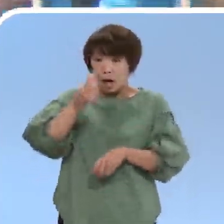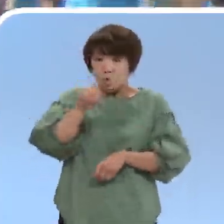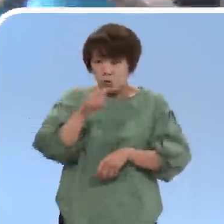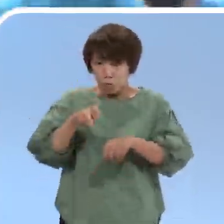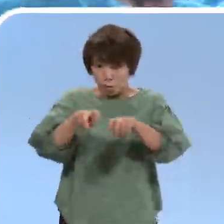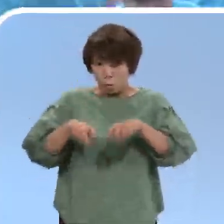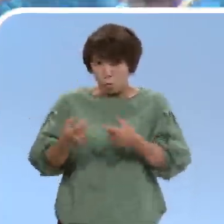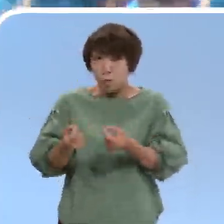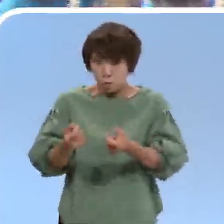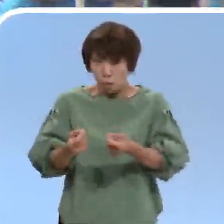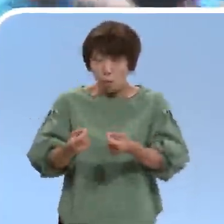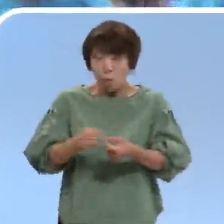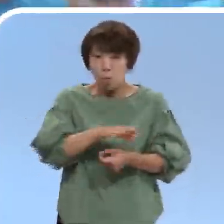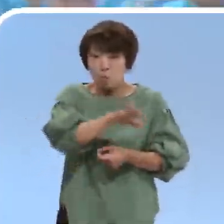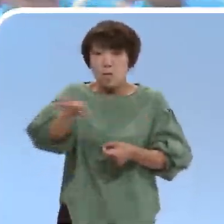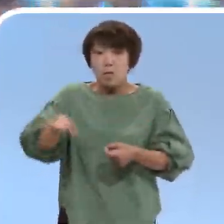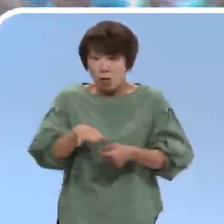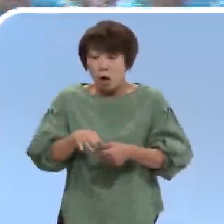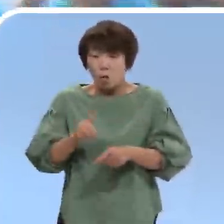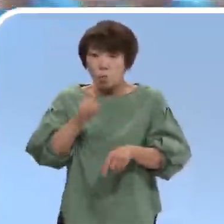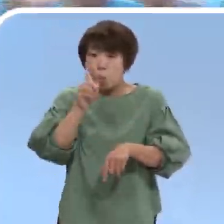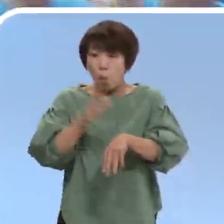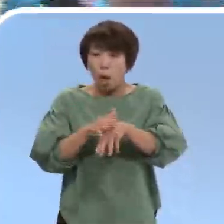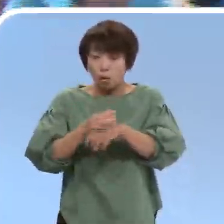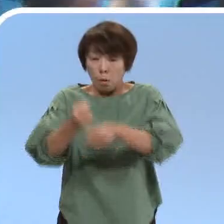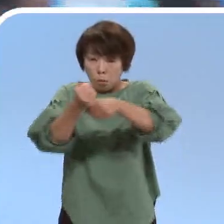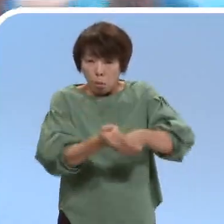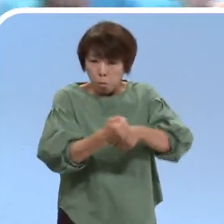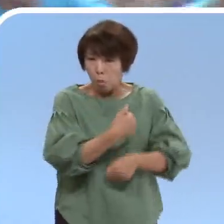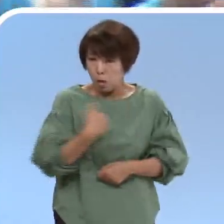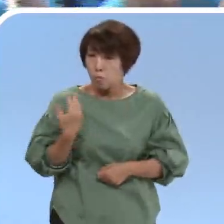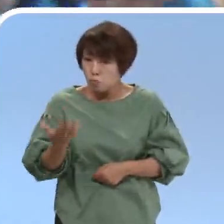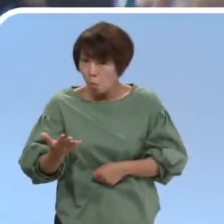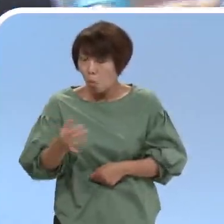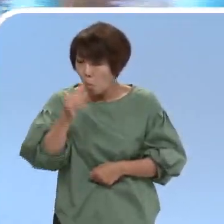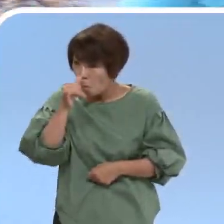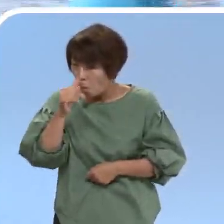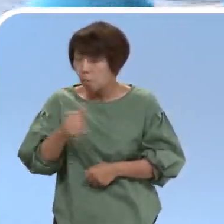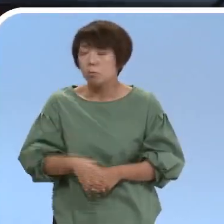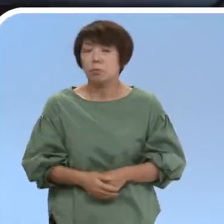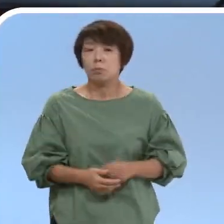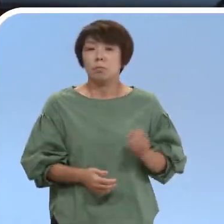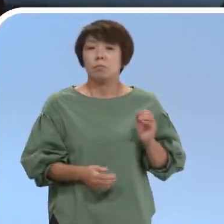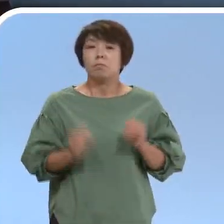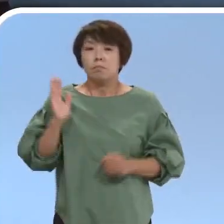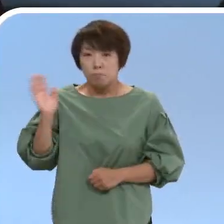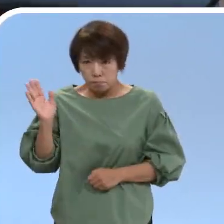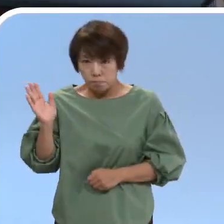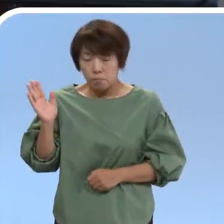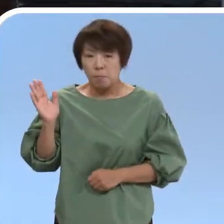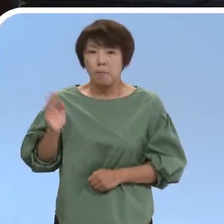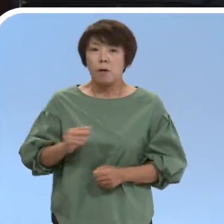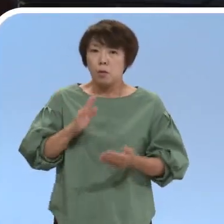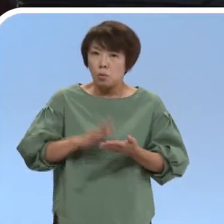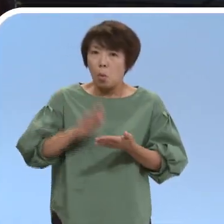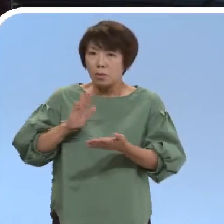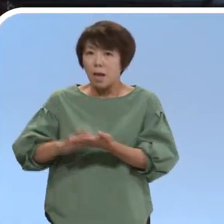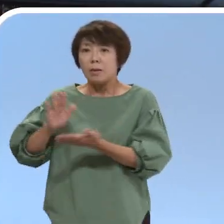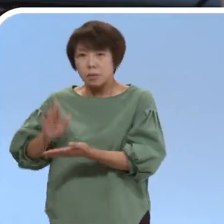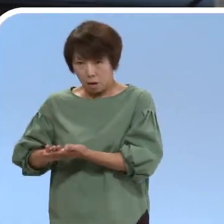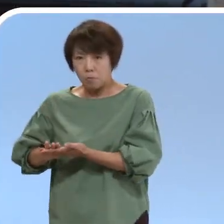乗るわけじゃないですか、 はい、 それをこうパッと乗ってどうやって合わせていくもんなんですかね。 はい、ドンデンチャンのリズム